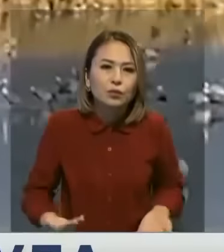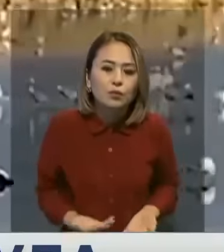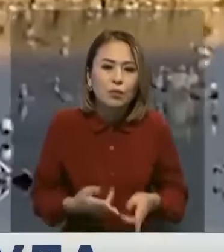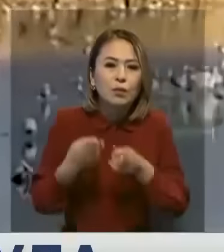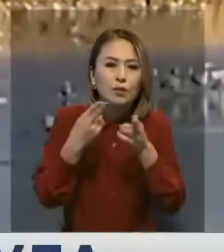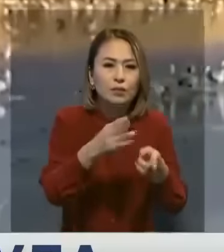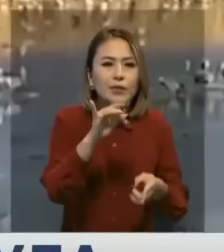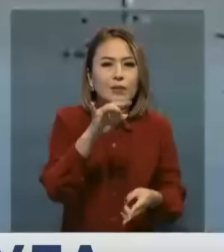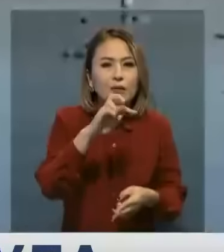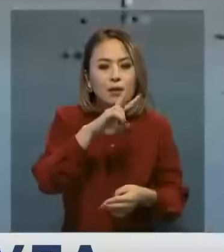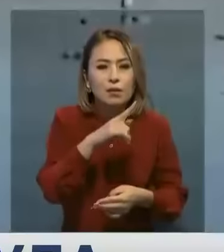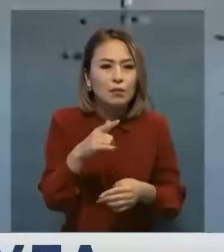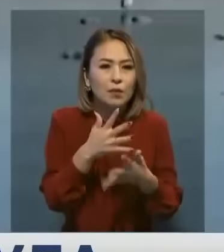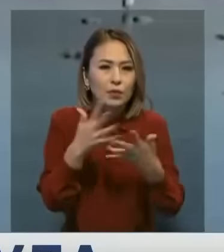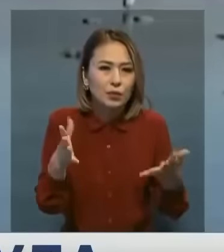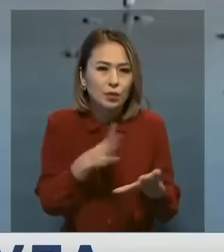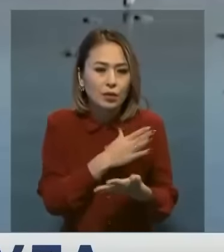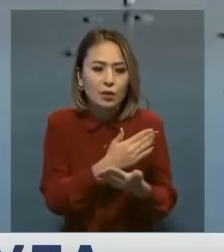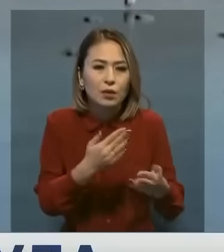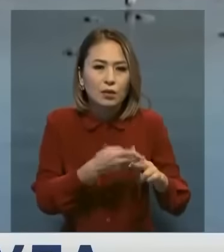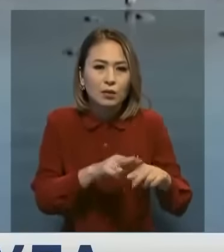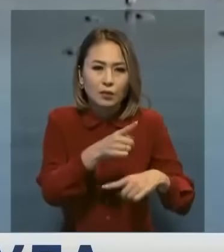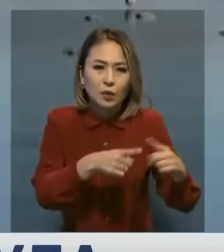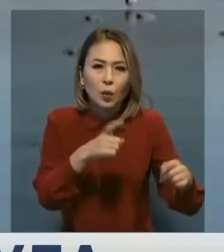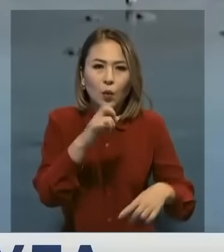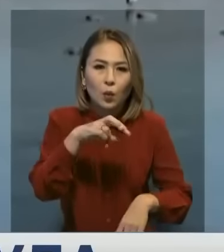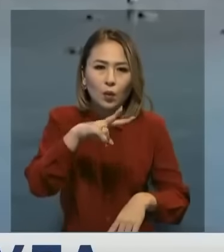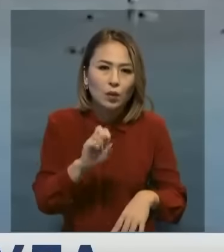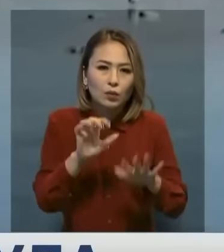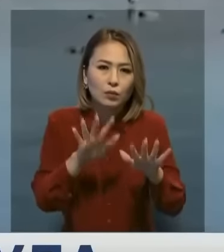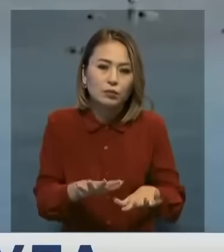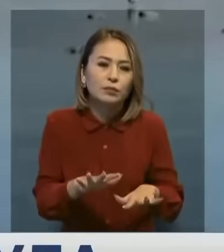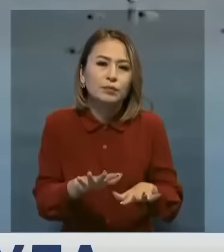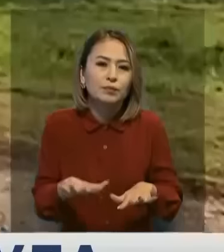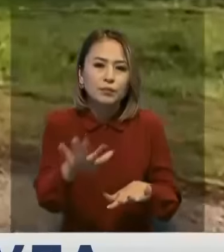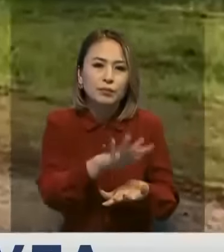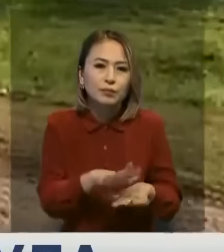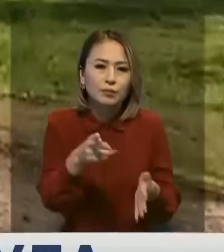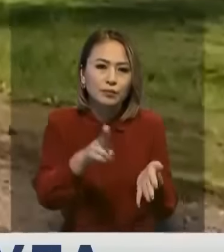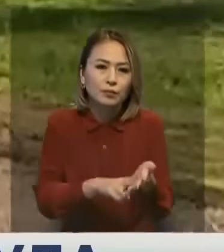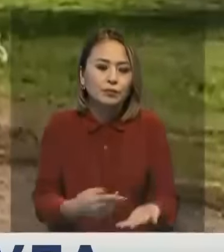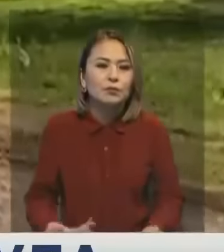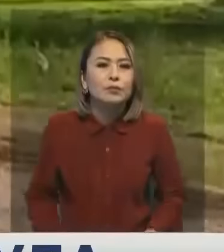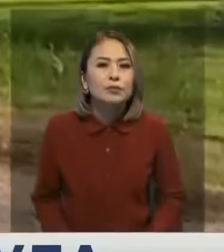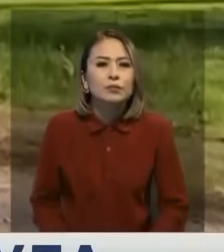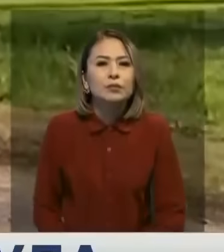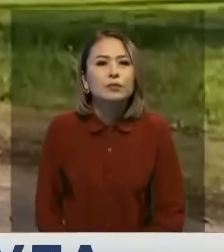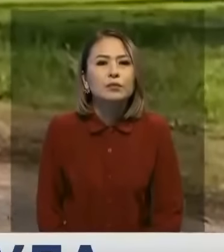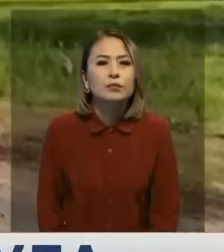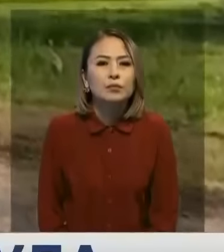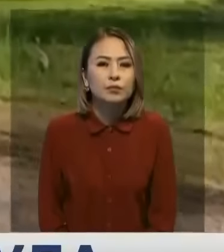қоныстану үшін бара жатып, осы Израильді басып өтеді. Олардың бір бөлігі Хула көлі маңын мекендеп қалады.